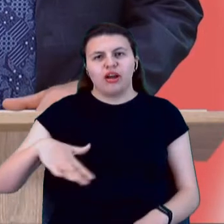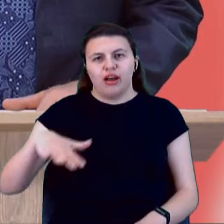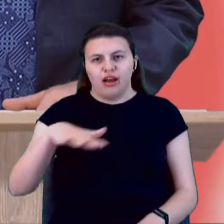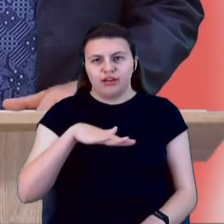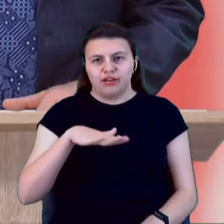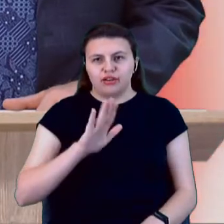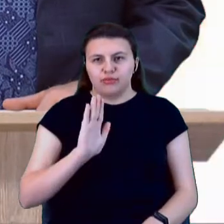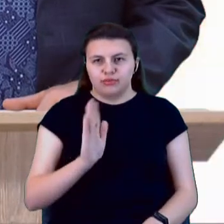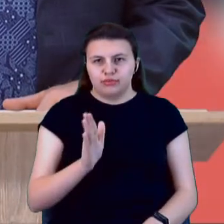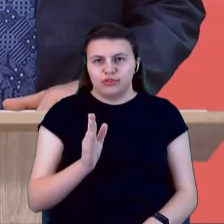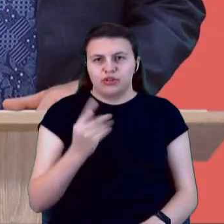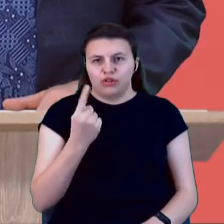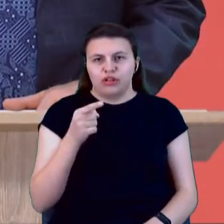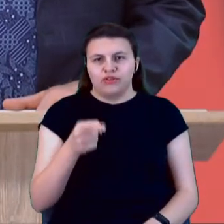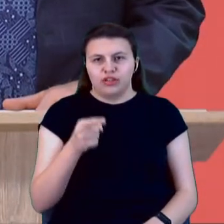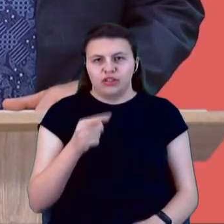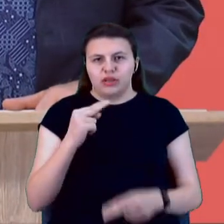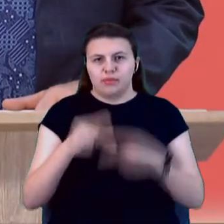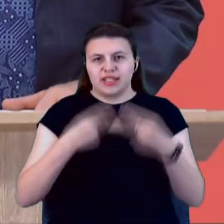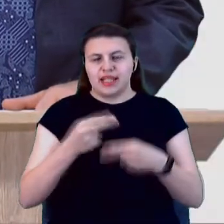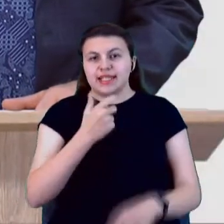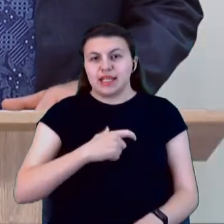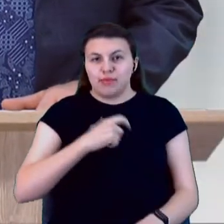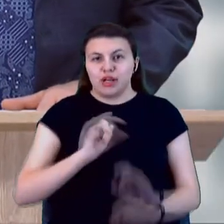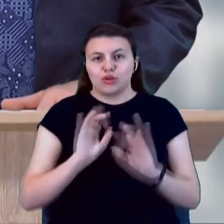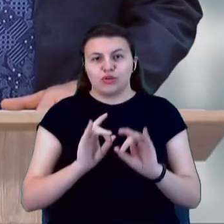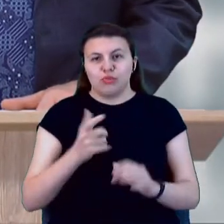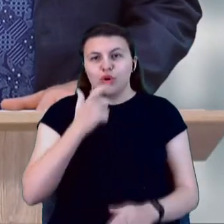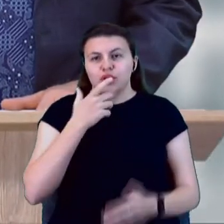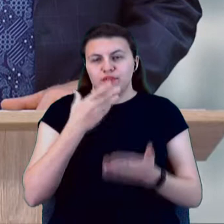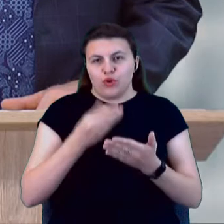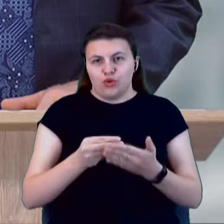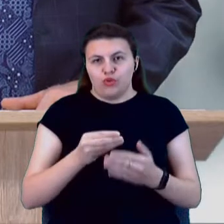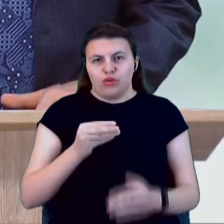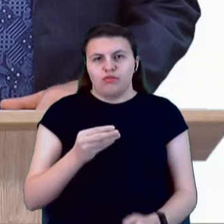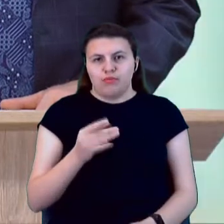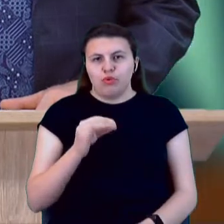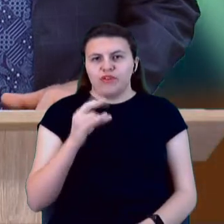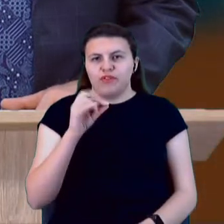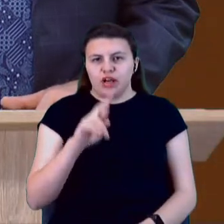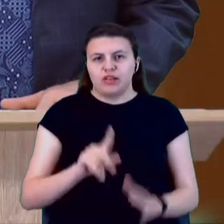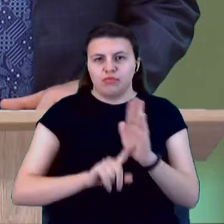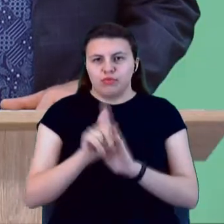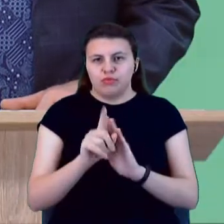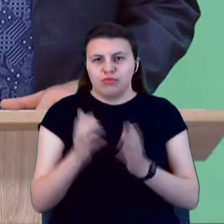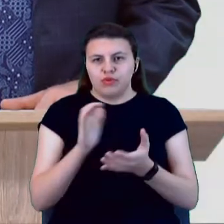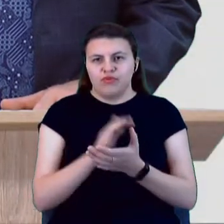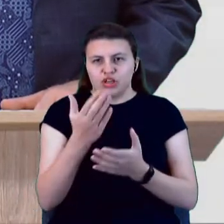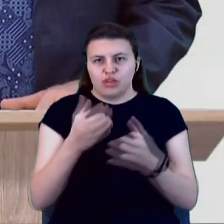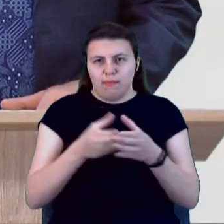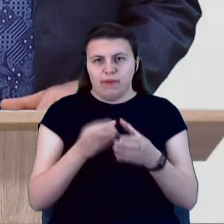на презентацію себе, розкажете нам зараз про свою мотивацію. Однак, давайте на початку познайомимось із вашою партією.